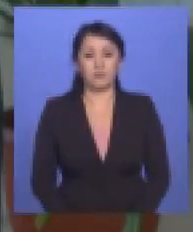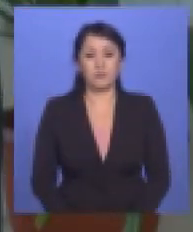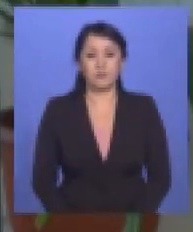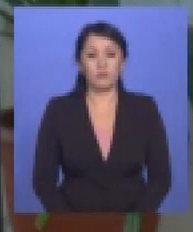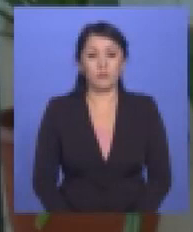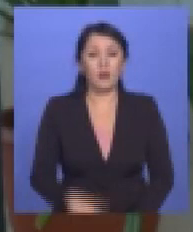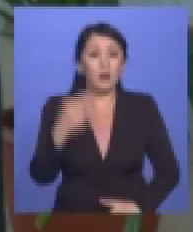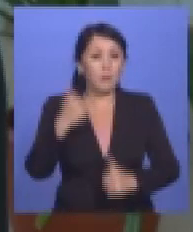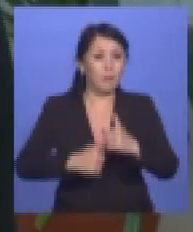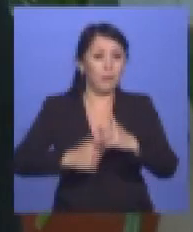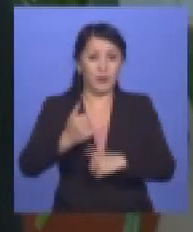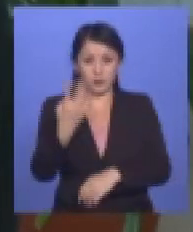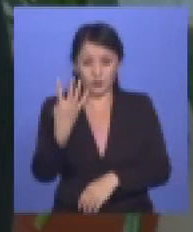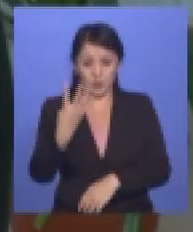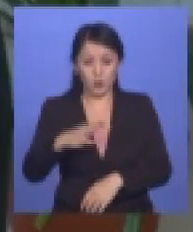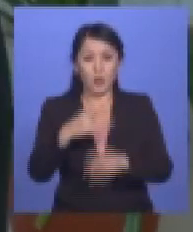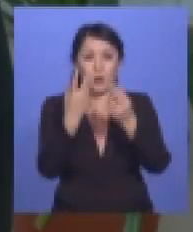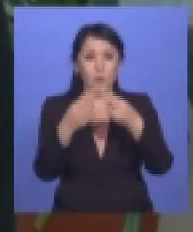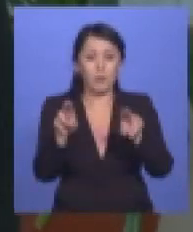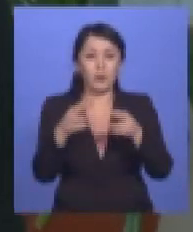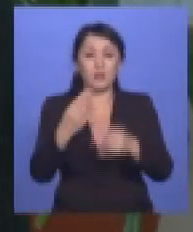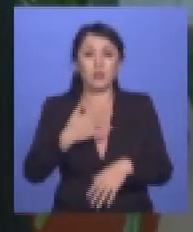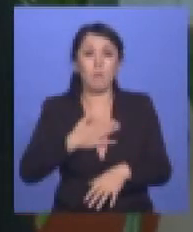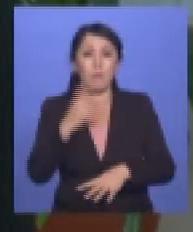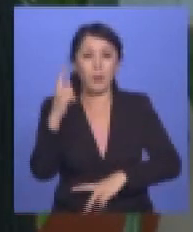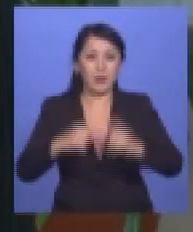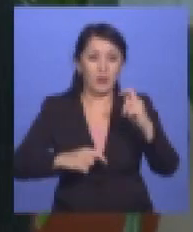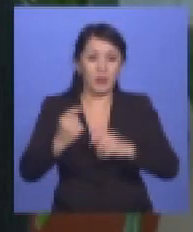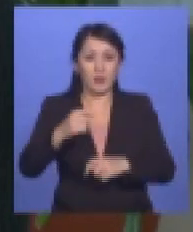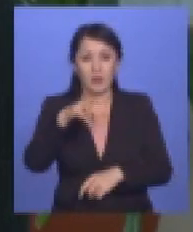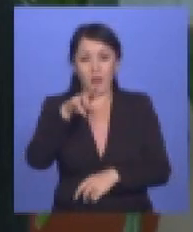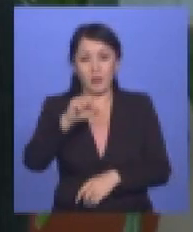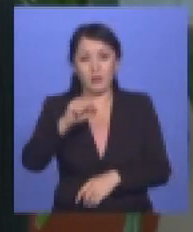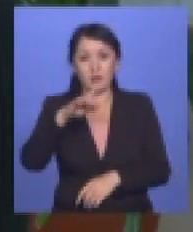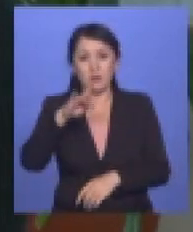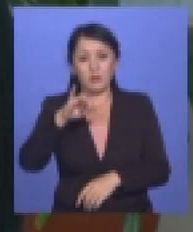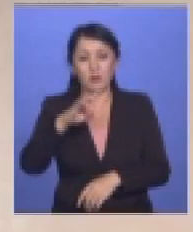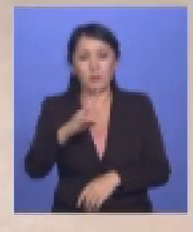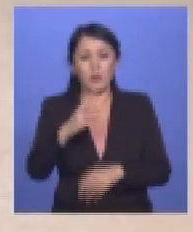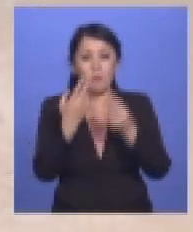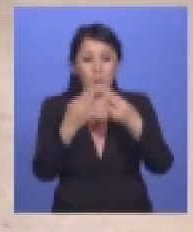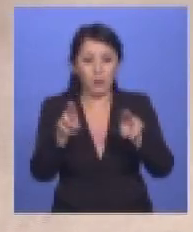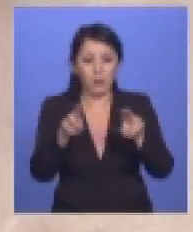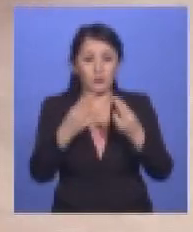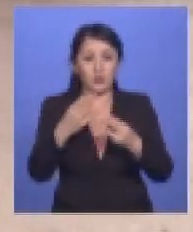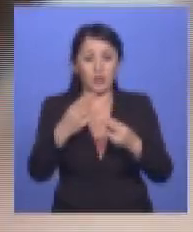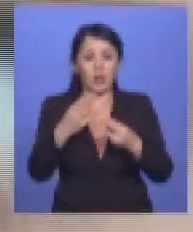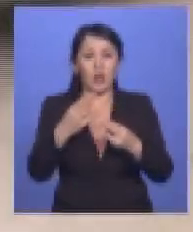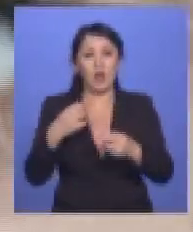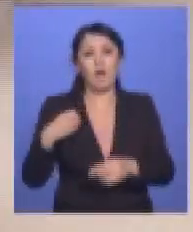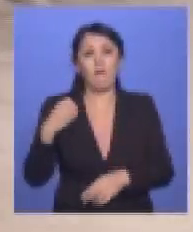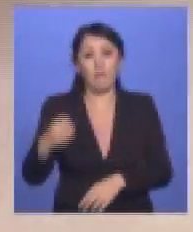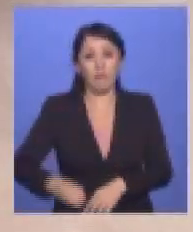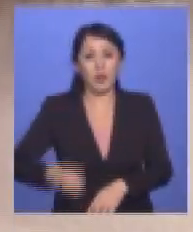проведен. Байқауда 40-тан аса әнші өнер көрсетті. Мен фестивальге Лара Фабианның жүттем әнін дайындап бардым. Өзіме француз, ағылшын